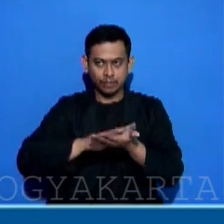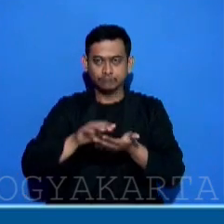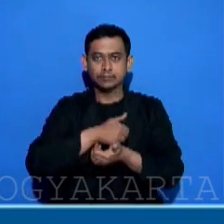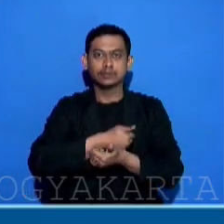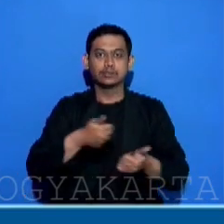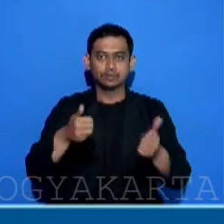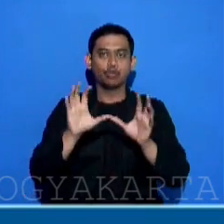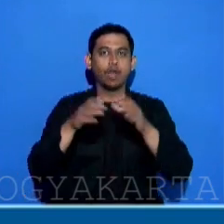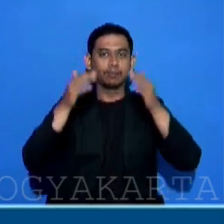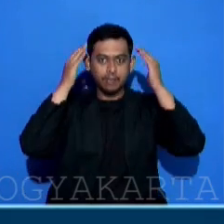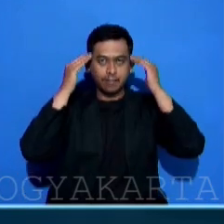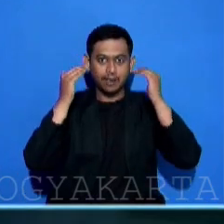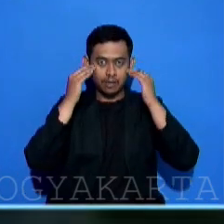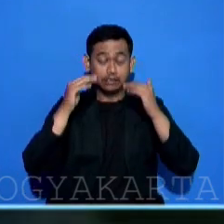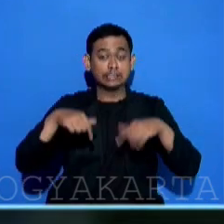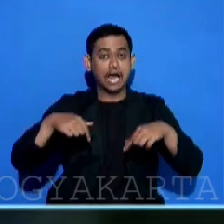sak men dipun gangw